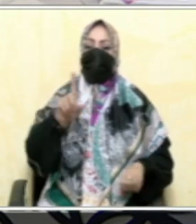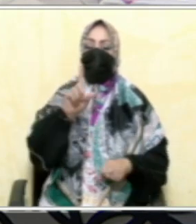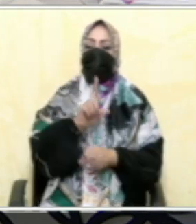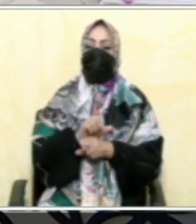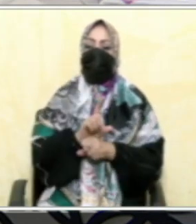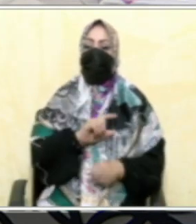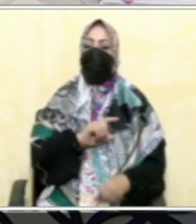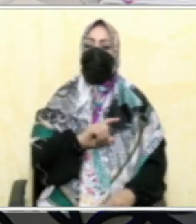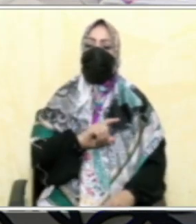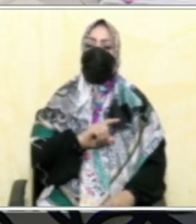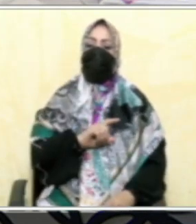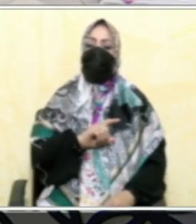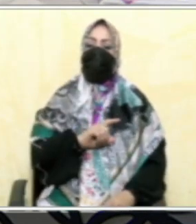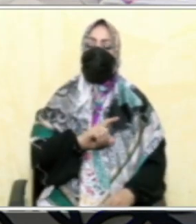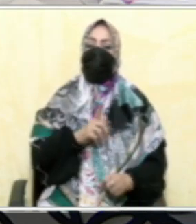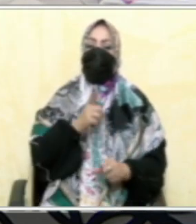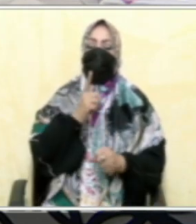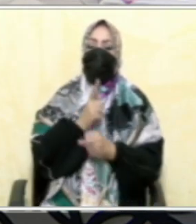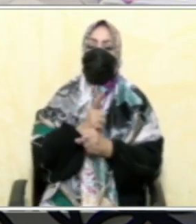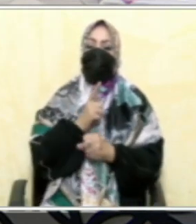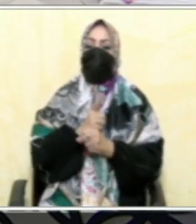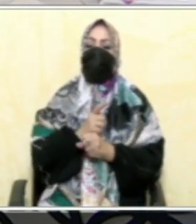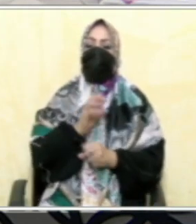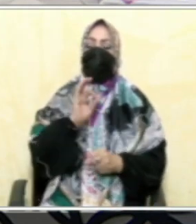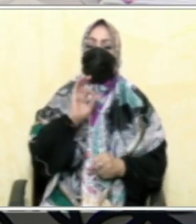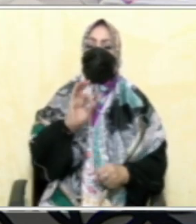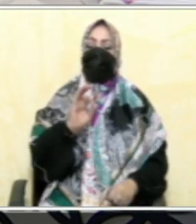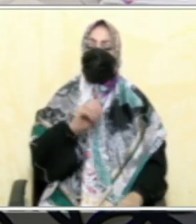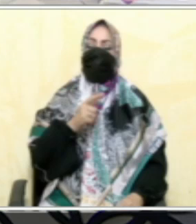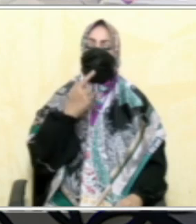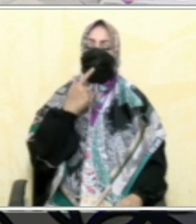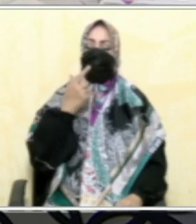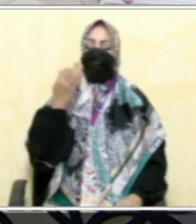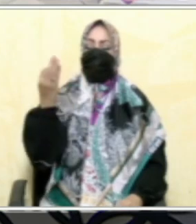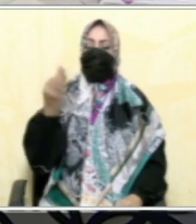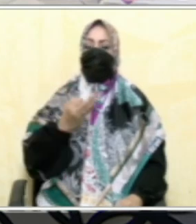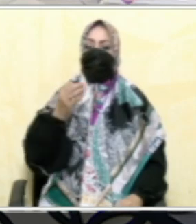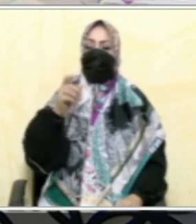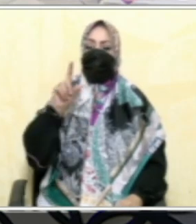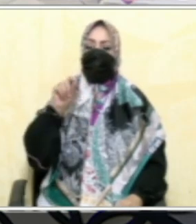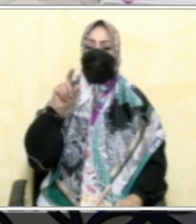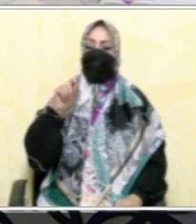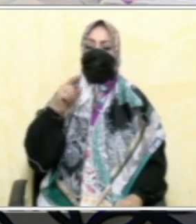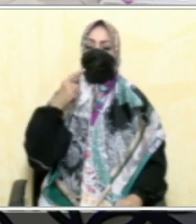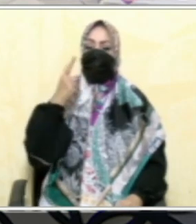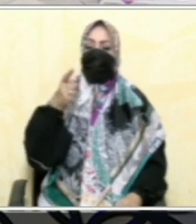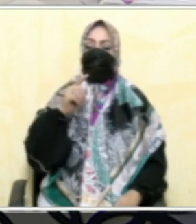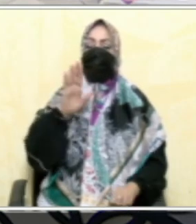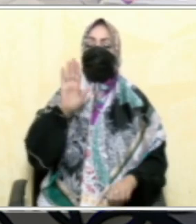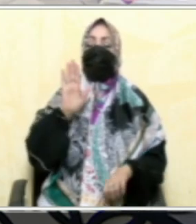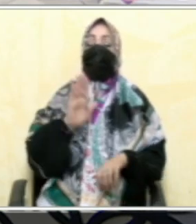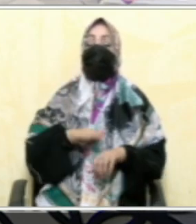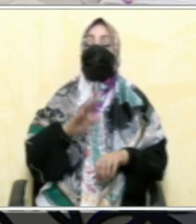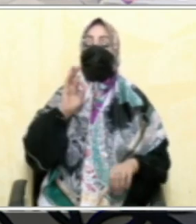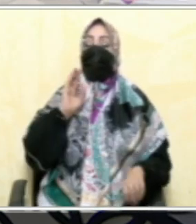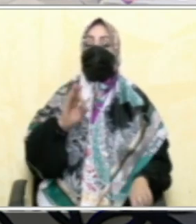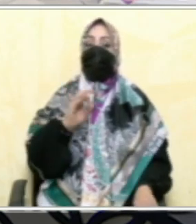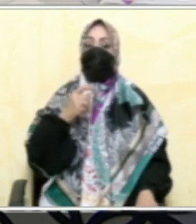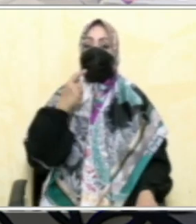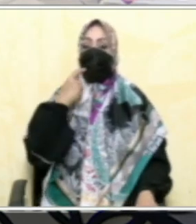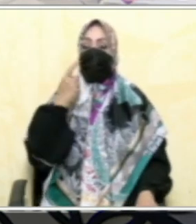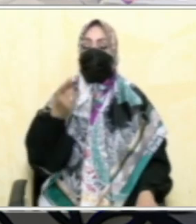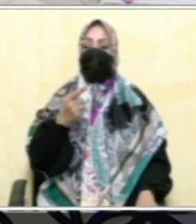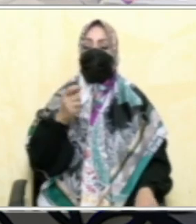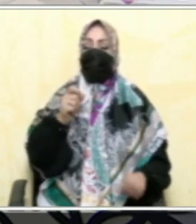ايدك على الجرح زي ما يقولوا الصراحة. يعني يعني كنا محتاجين لهالتوضيح هو بالذات يا شيخ. صحيح. الكلام وما